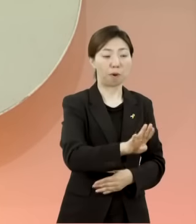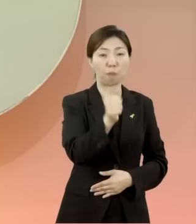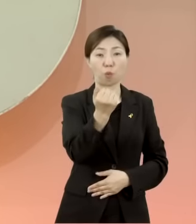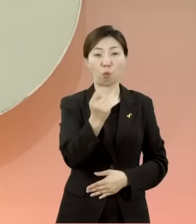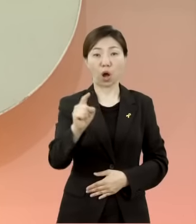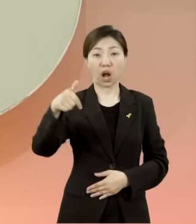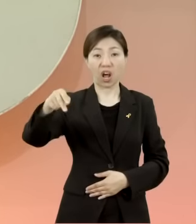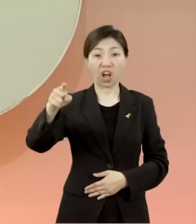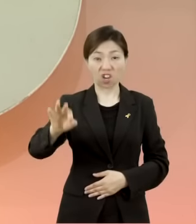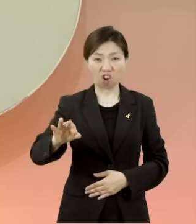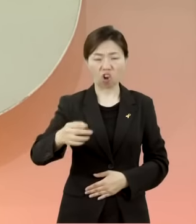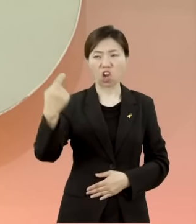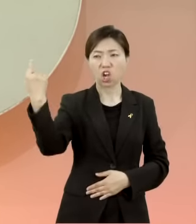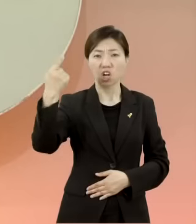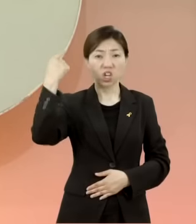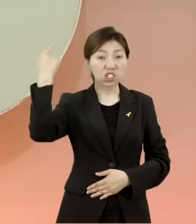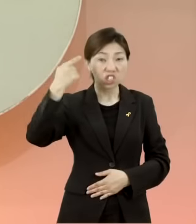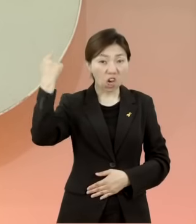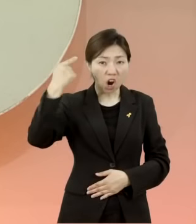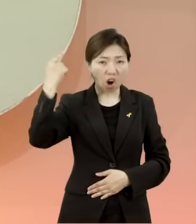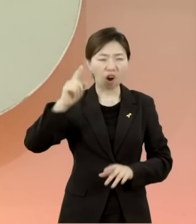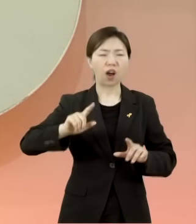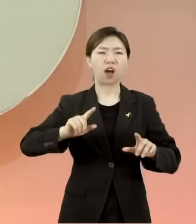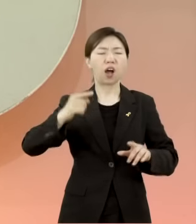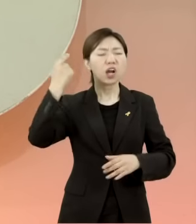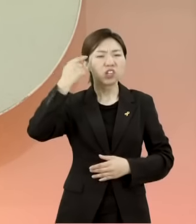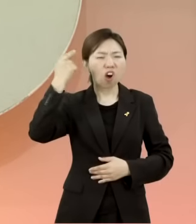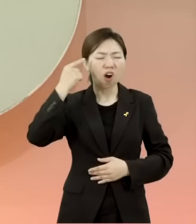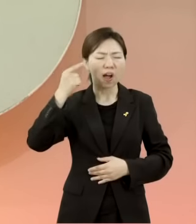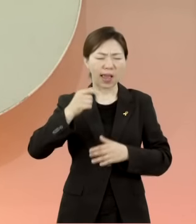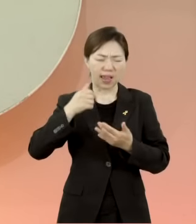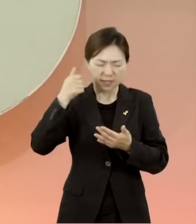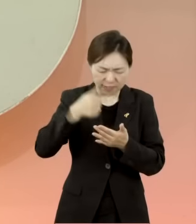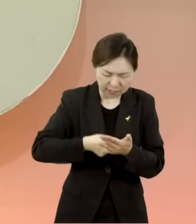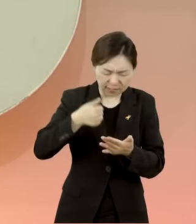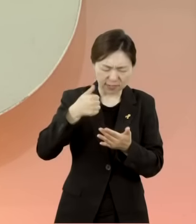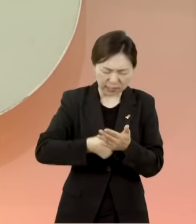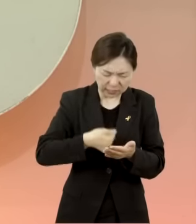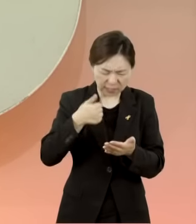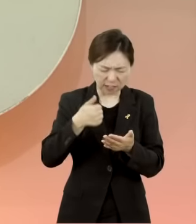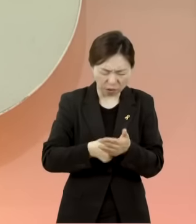천일기도를 세 번 하면서 또 굉장히 많은 생생한 가피를